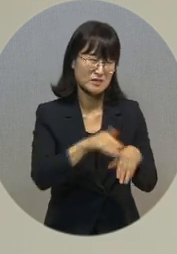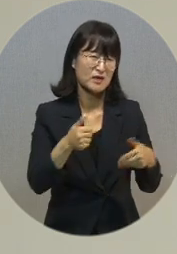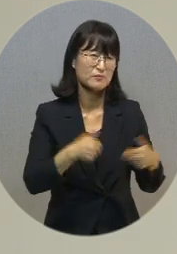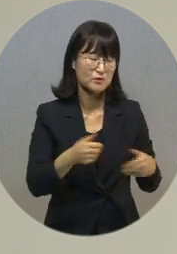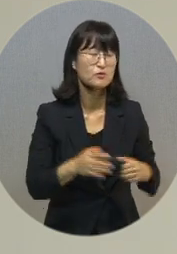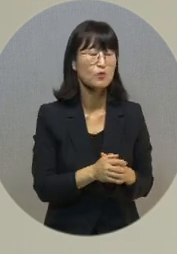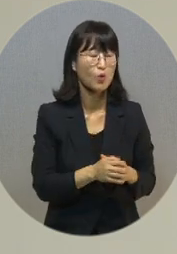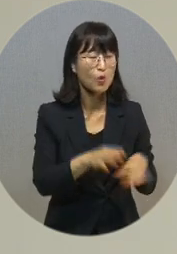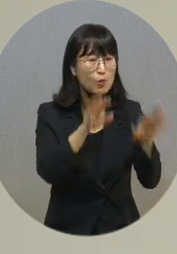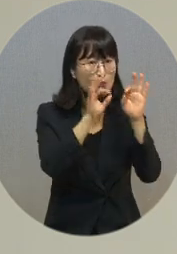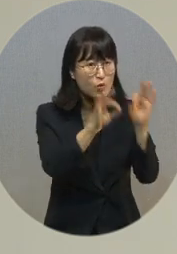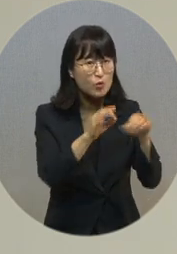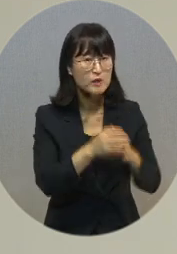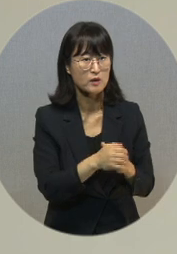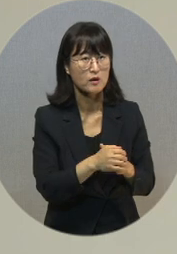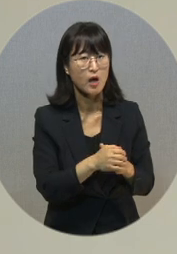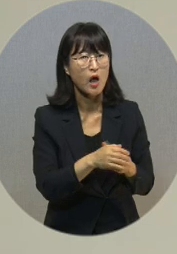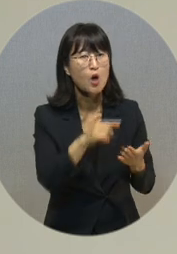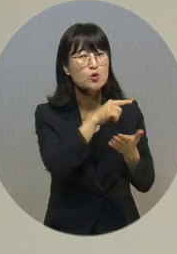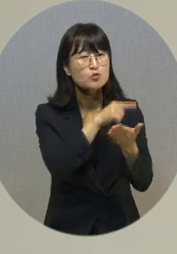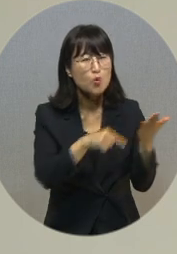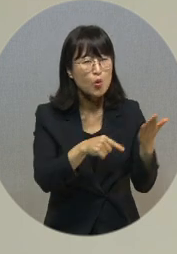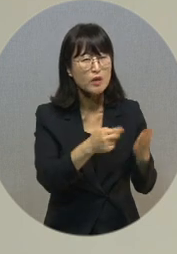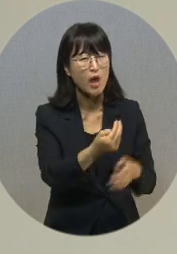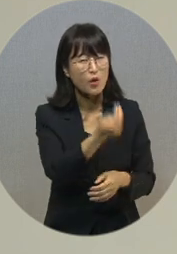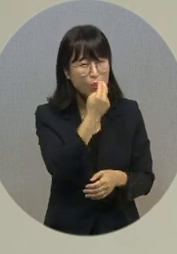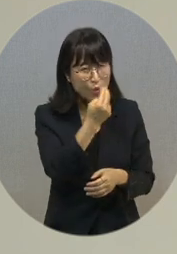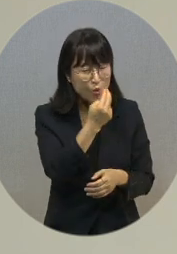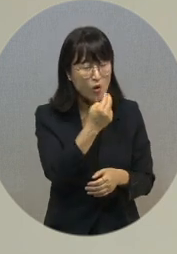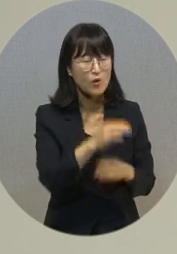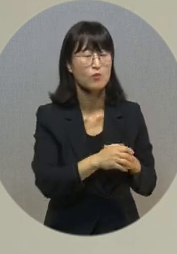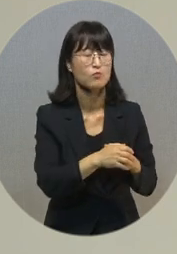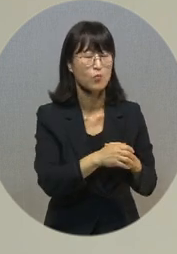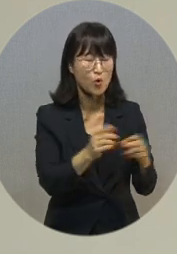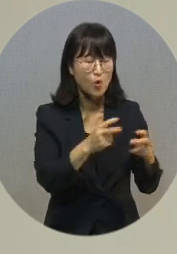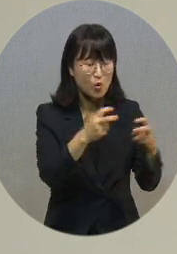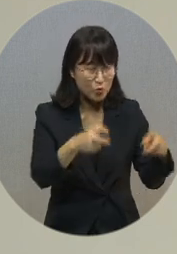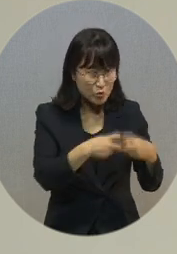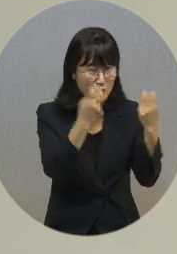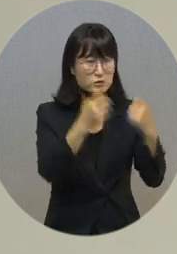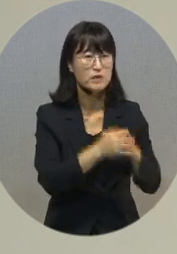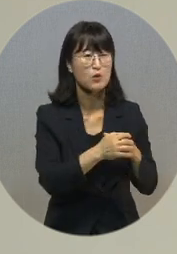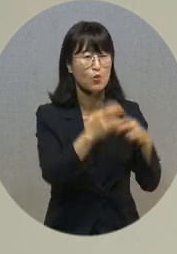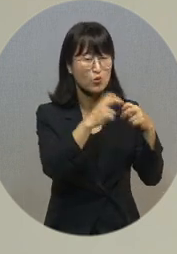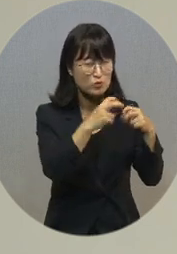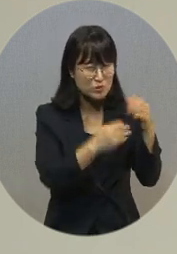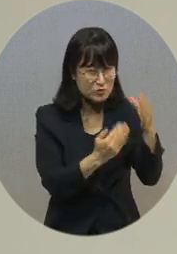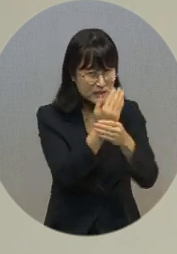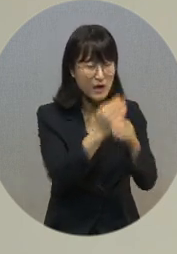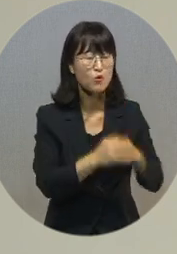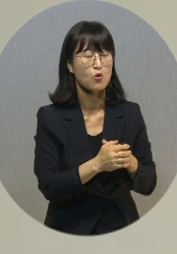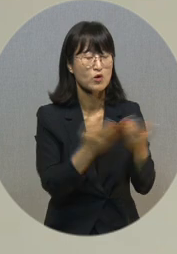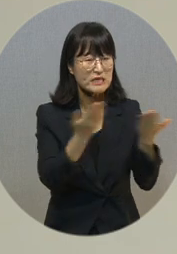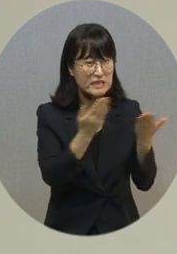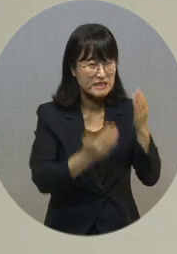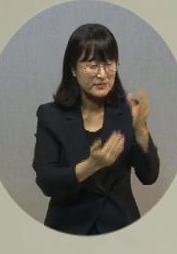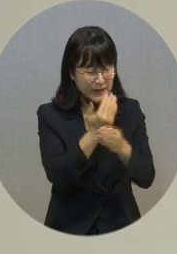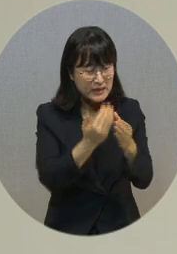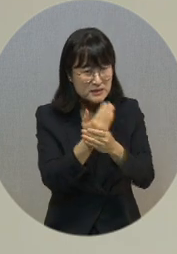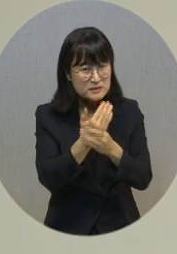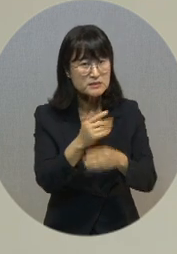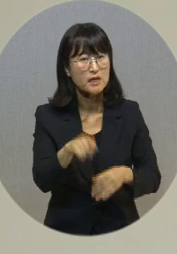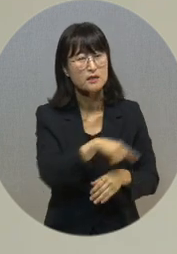관련된 변론을 많이 하셨더라고요. 뭐 교통사고라든지 의료사고라든지 뭐 산업재해라든지 이런 부분들이